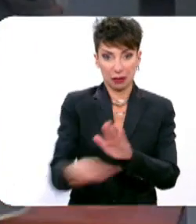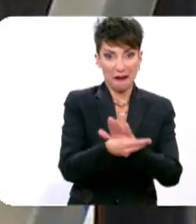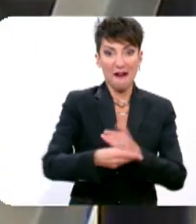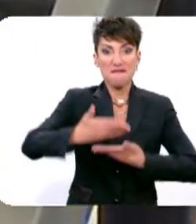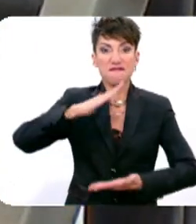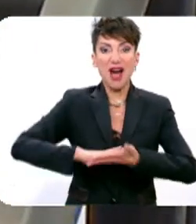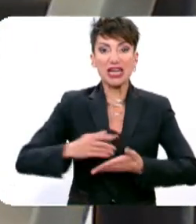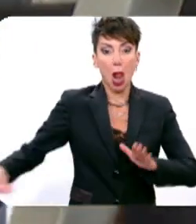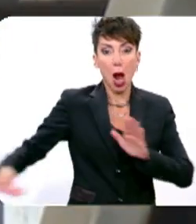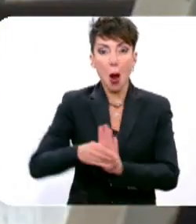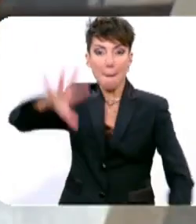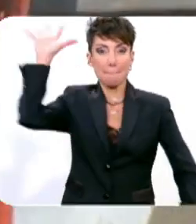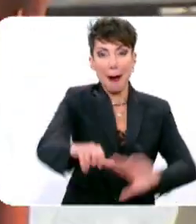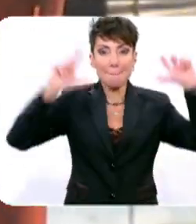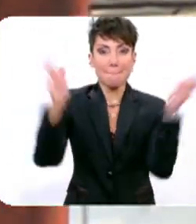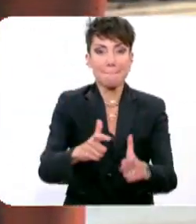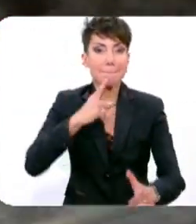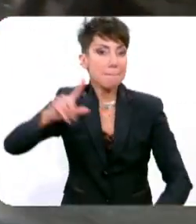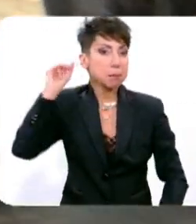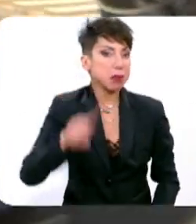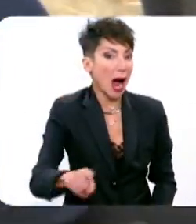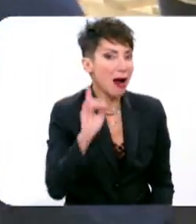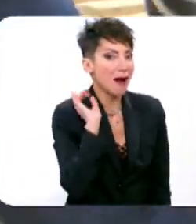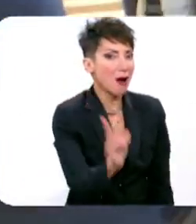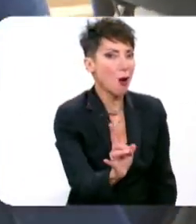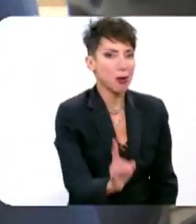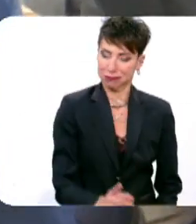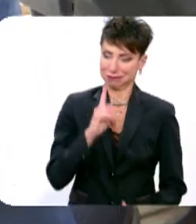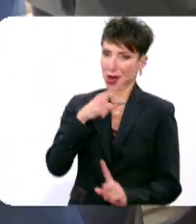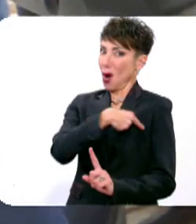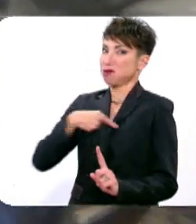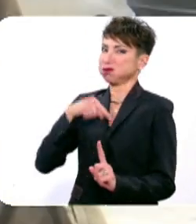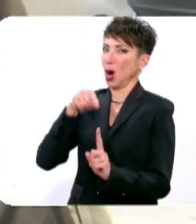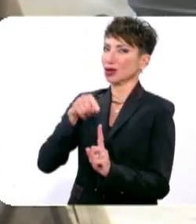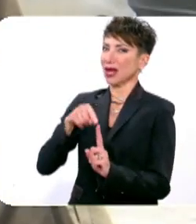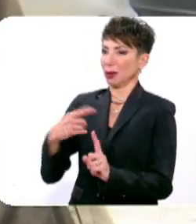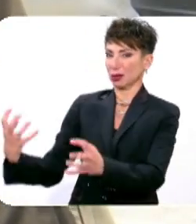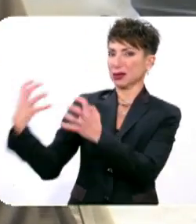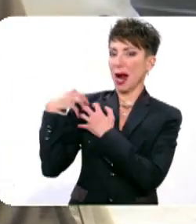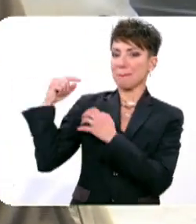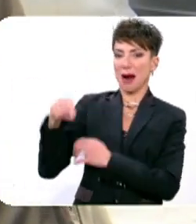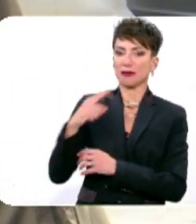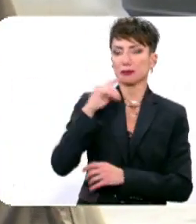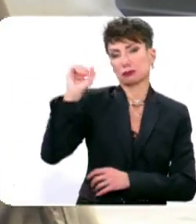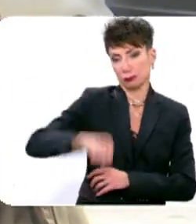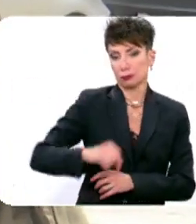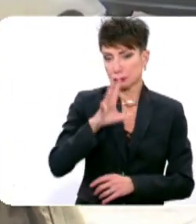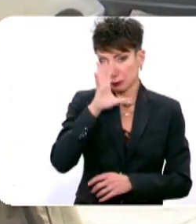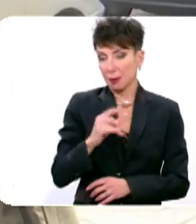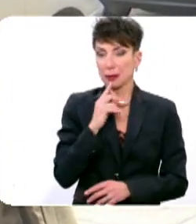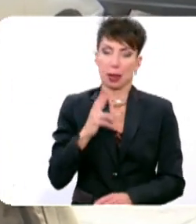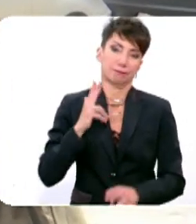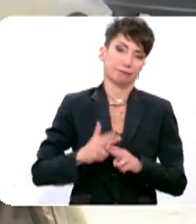από ενδιαφερόμενο ηλεκτρολόγο. Πρόκειται για τον προϊστάμενο του αρμόδιου τμήματος. Οι κατηγορίες είναι συγκεκριμένες και σοβαρές.